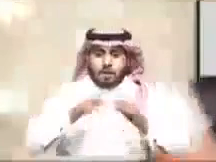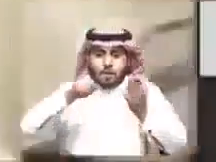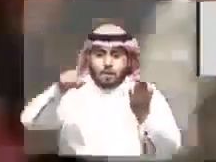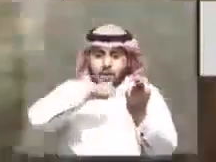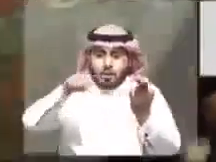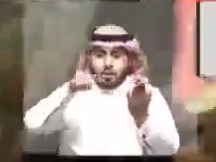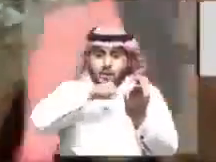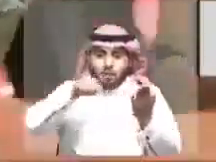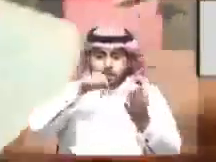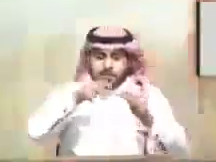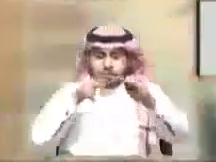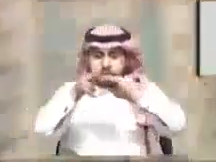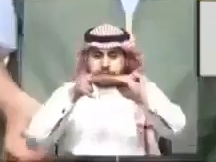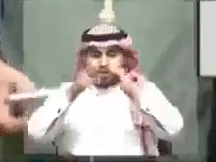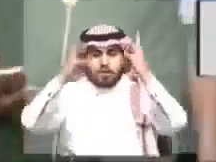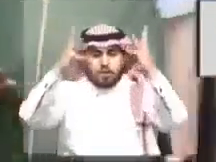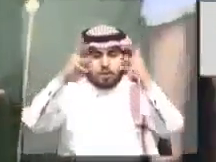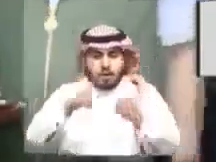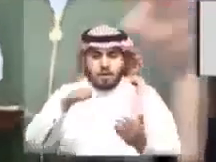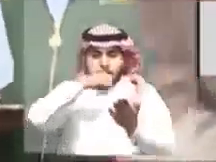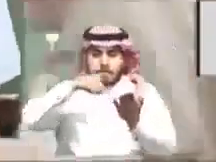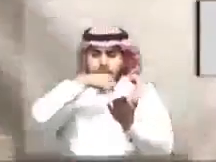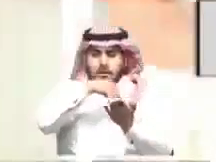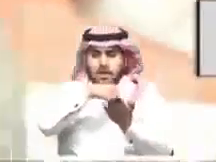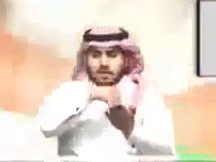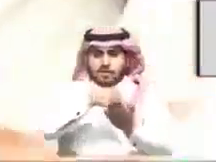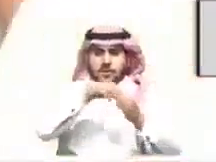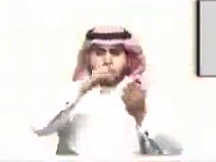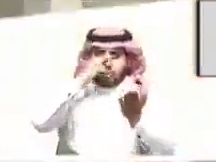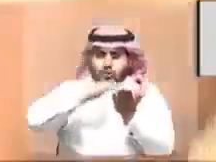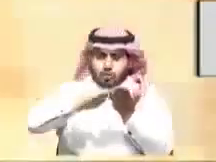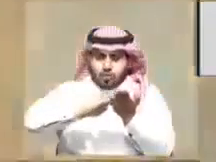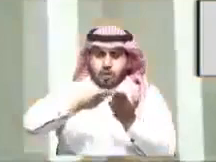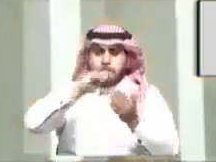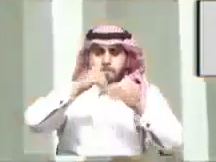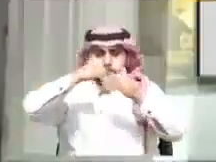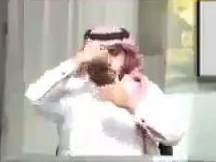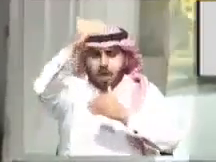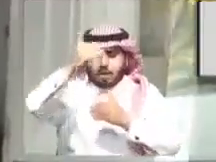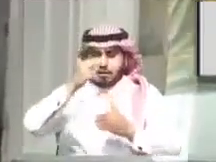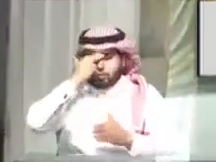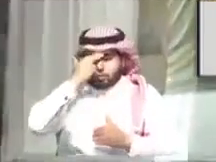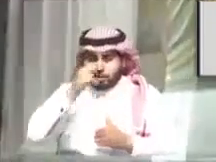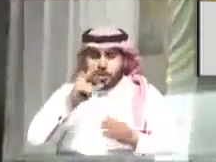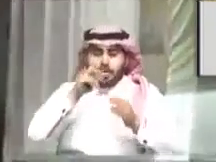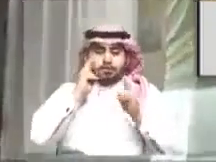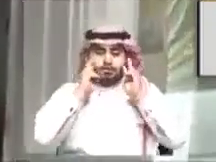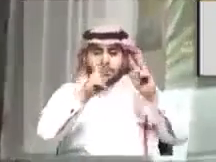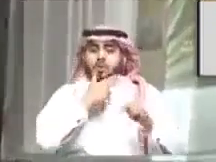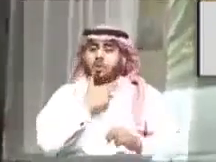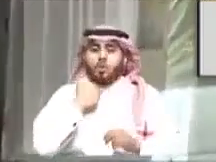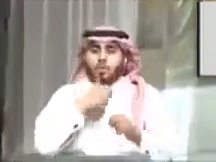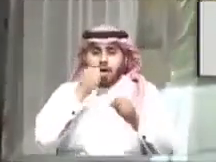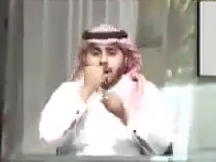التي تعد جزءا من المشروعات العديدة التي ينفذها المركز حاليا في الداخل والخارج تعكس ما تقوم به المملكة